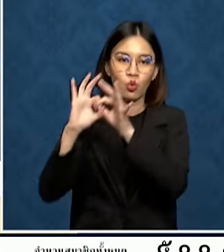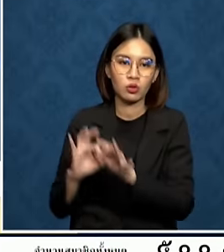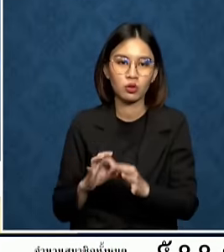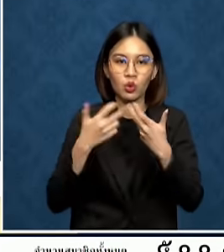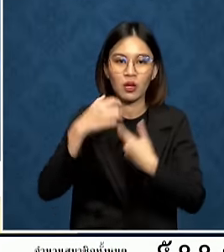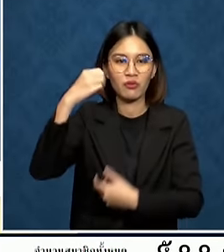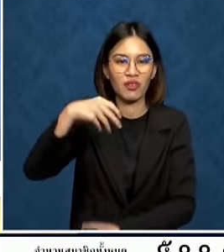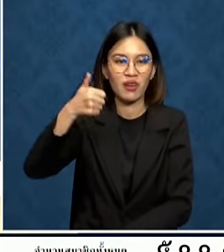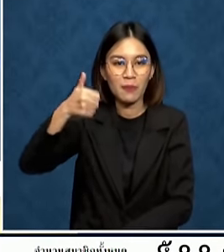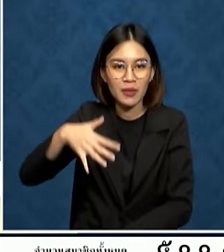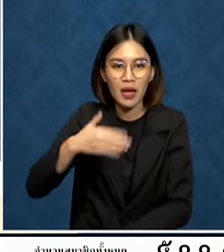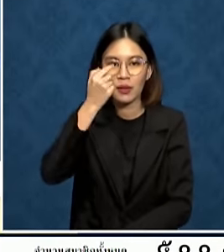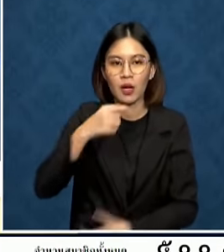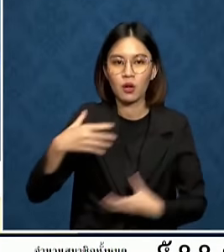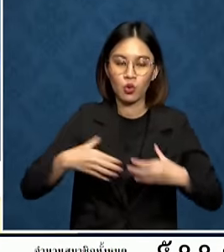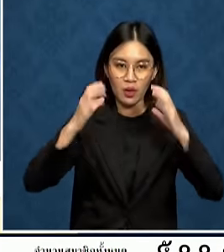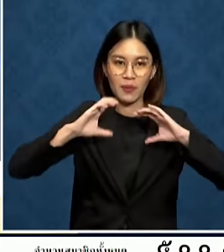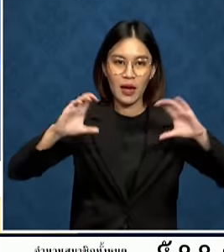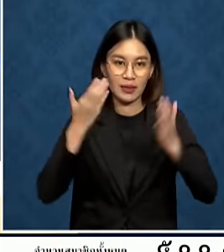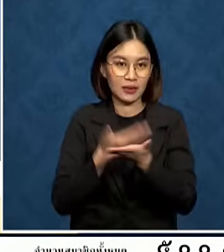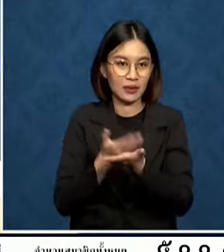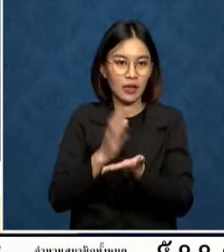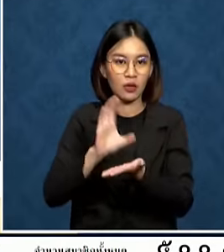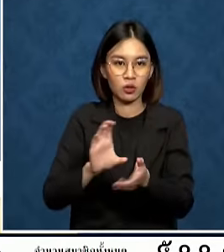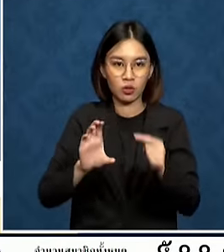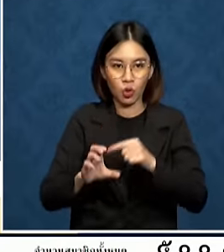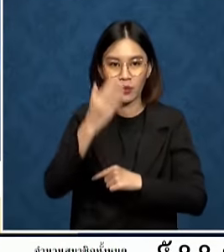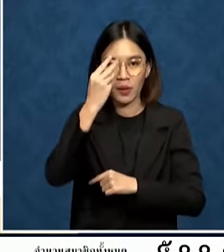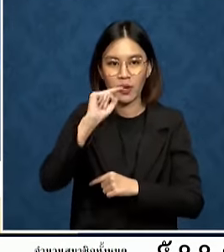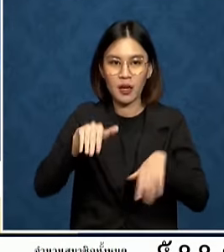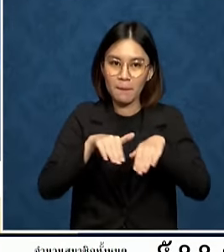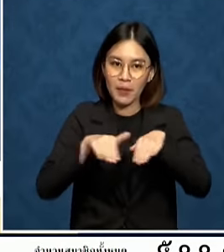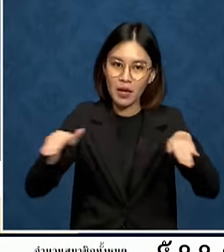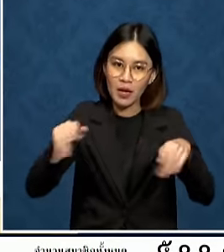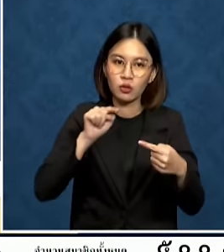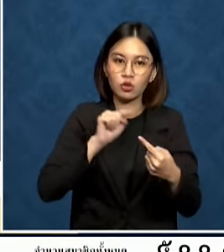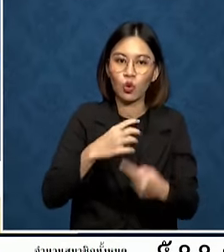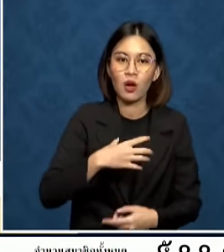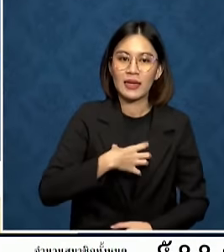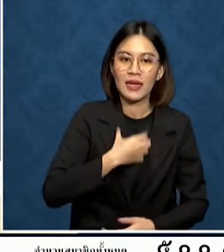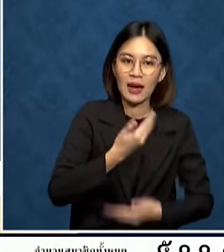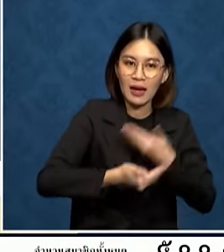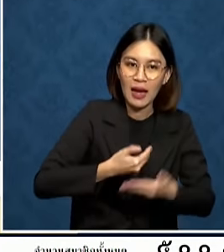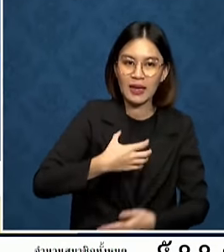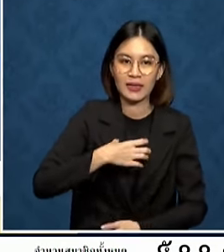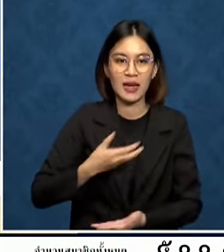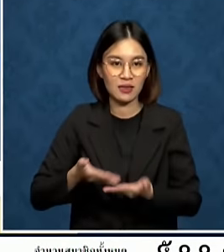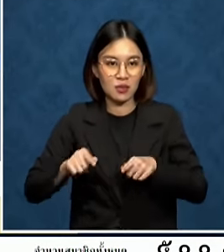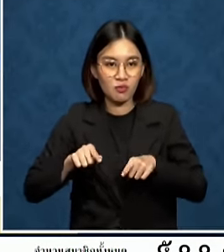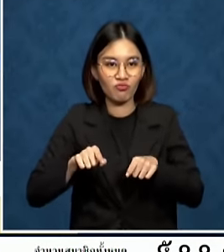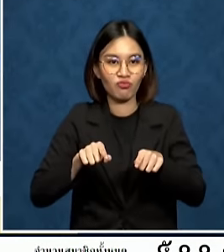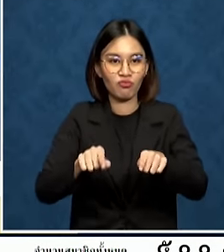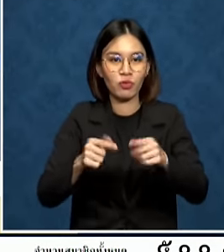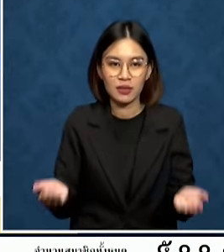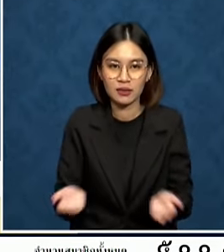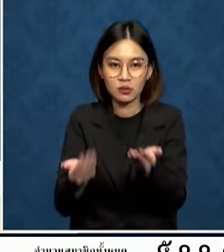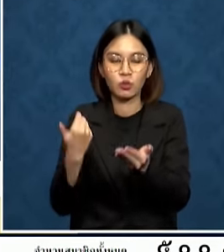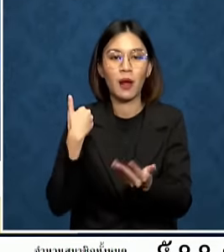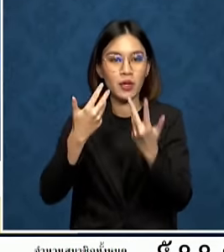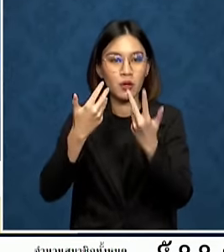ฟ้าผมเห็นว่ารัฐบาลควรใช้งบประมาณเพื่อสร้างมาตรการทั้งฝั่งอุปสงค์และอุปทานไปพร้อมกันนะครับเช่นสนับสนุนให้เกิด